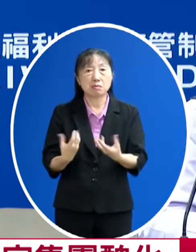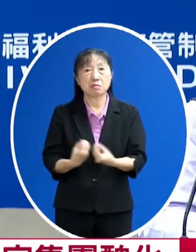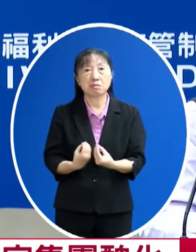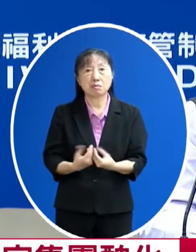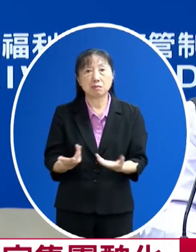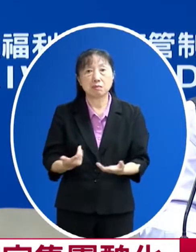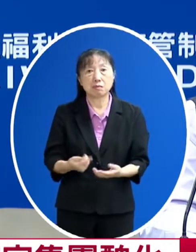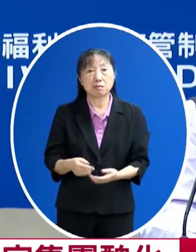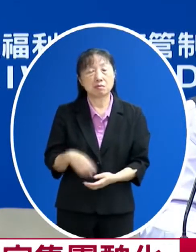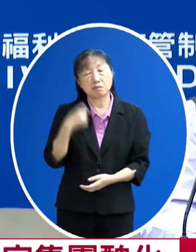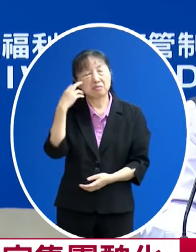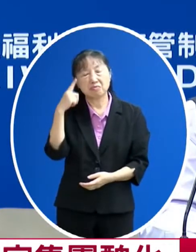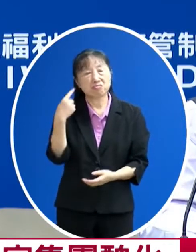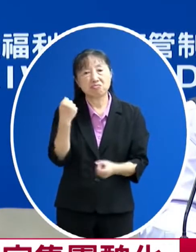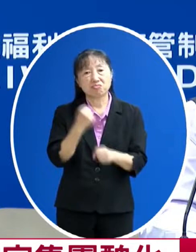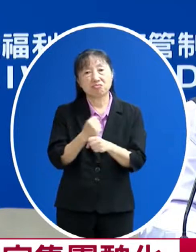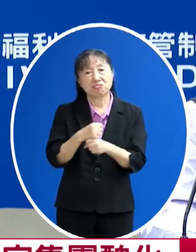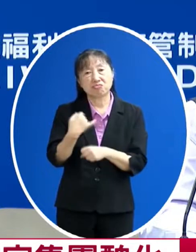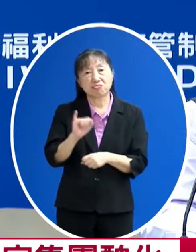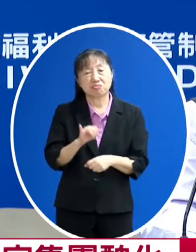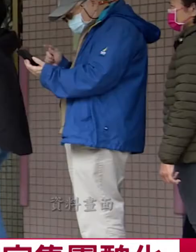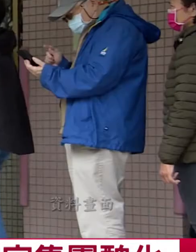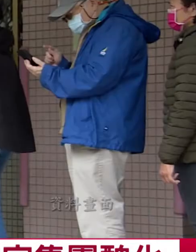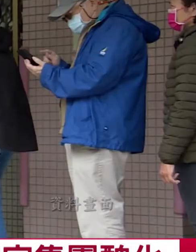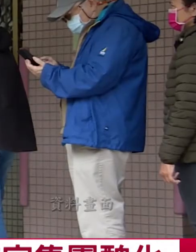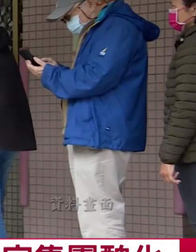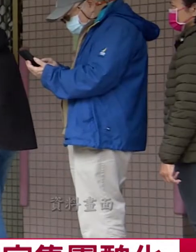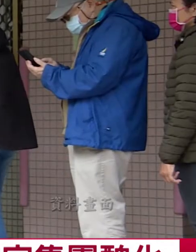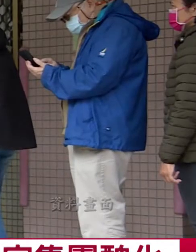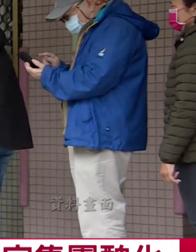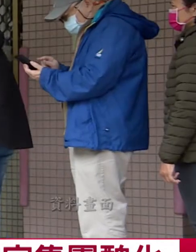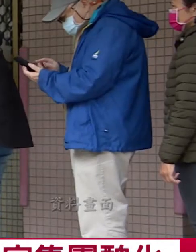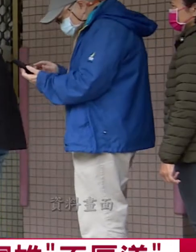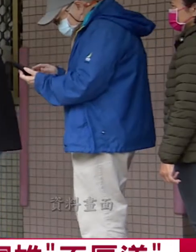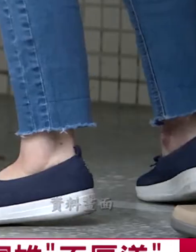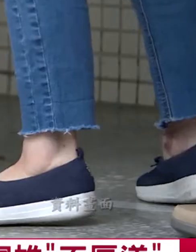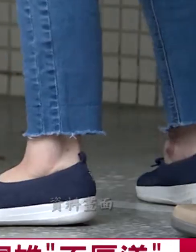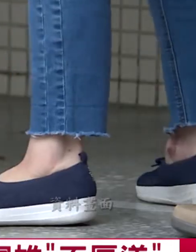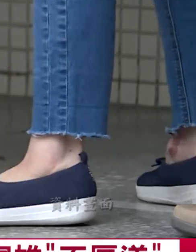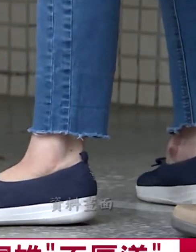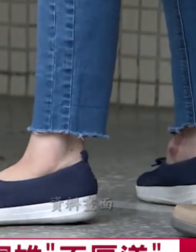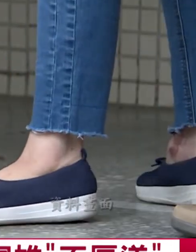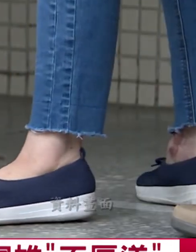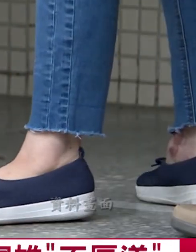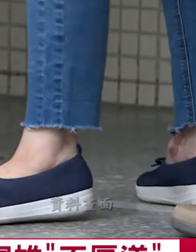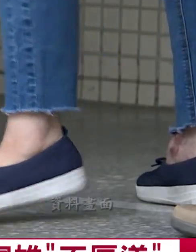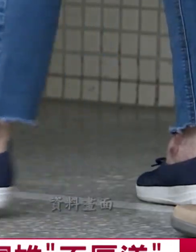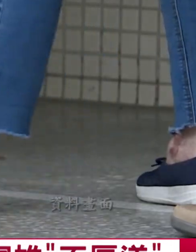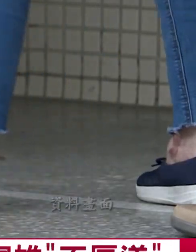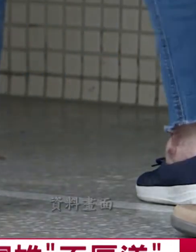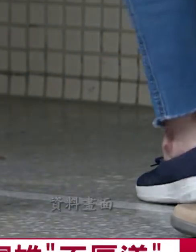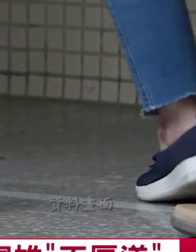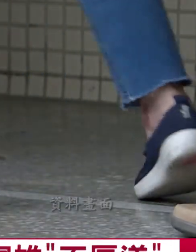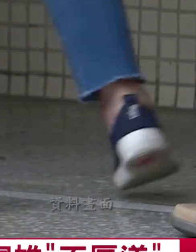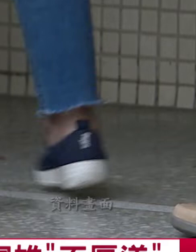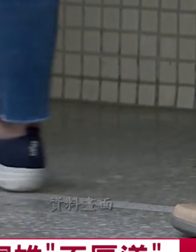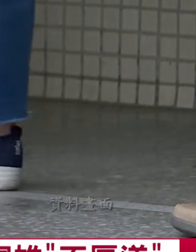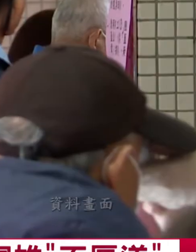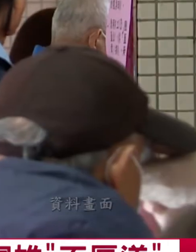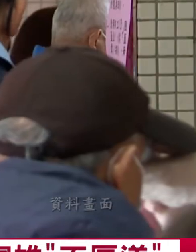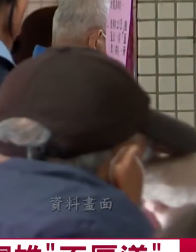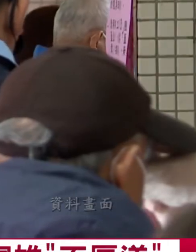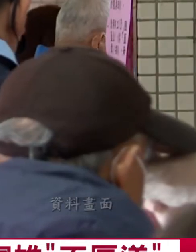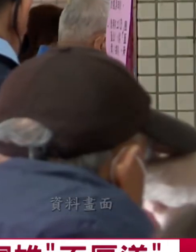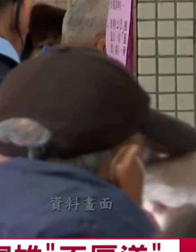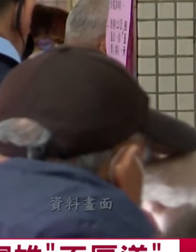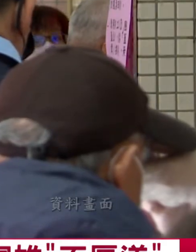觉得不是很厚道。 强调中选会主委李进勇从没暗指指挥中心不放确诊者投票。王必胜左呛民进党前立委沈富雄